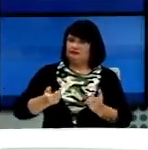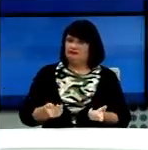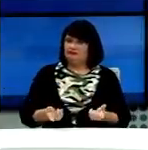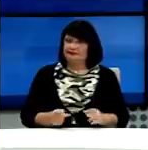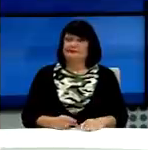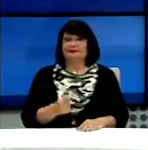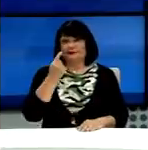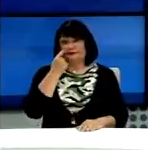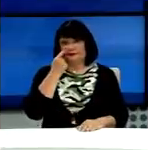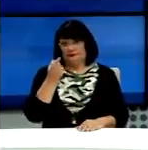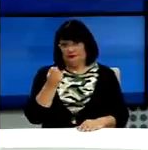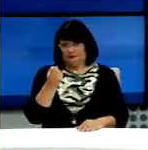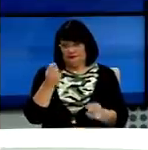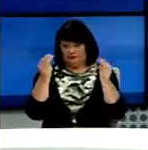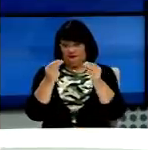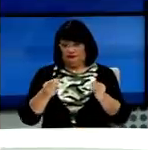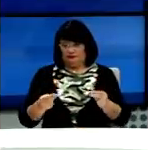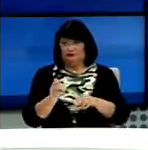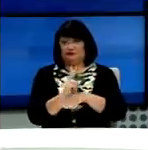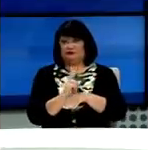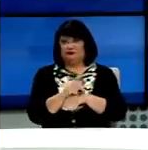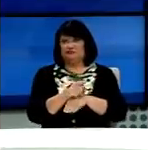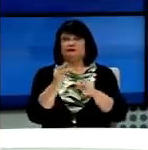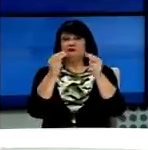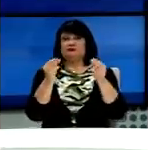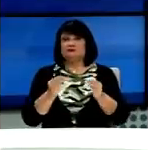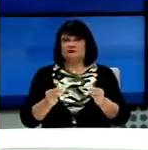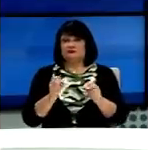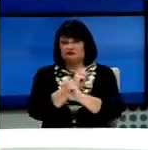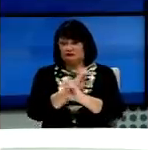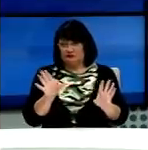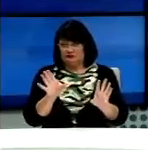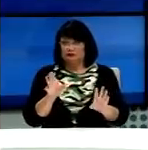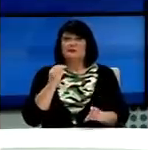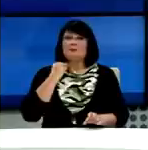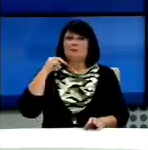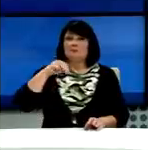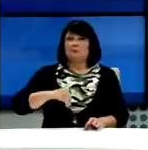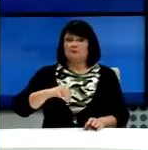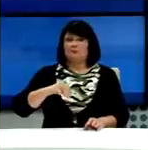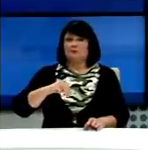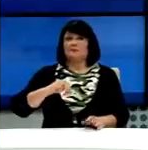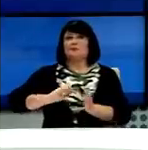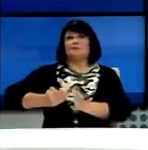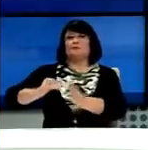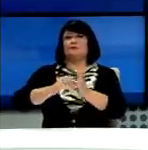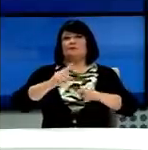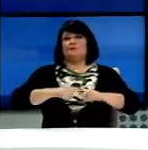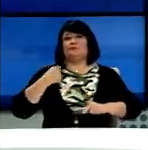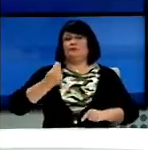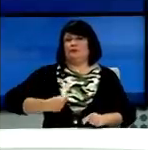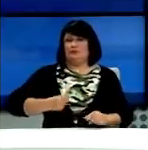Όπως προκύπτει λοιπόν από στοιχεία δημοσιοποιημένα στο Μητρό Ανθρώπινου Δυναμικού Ελληνικού Δημοσίου,